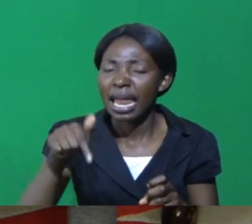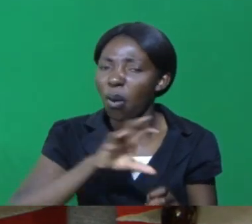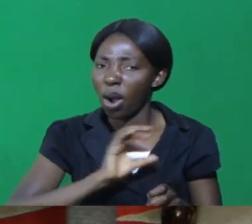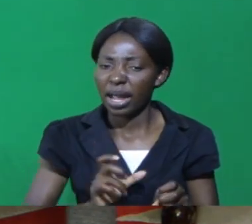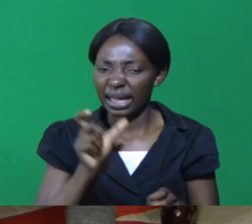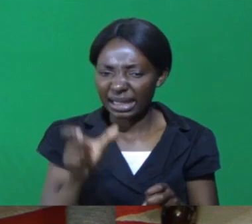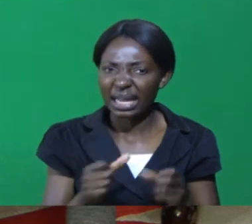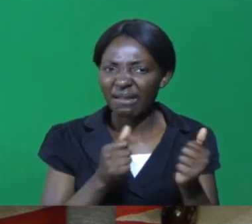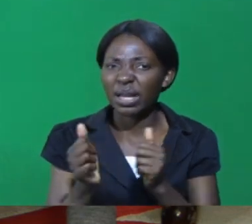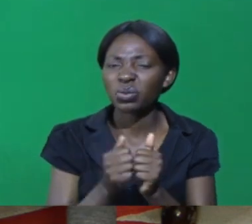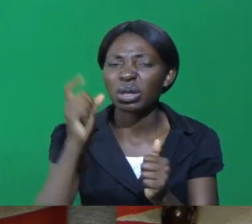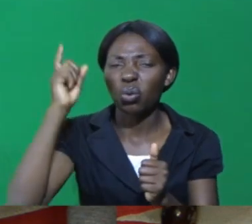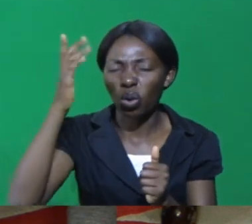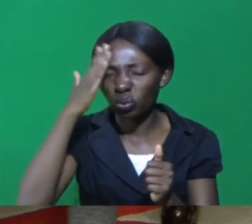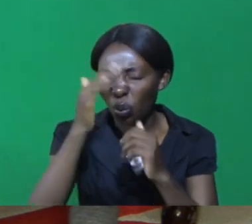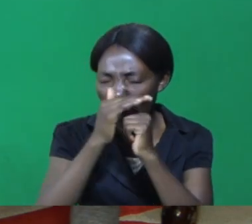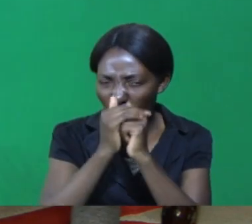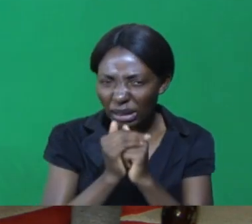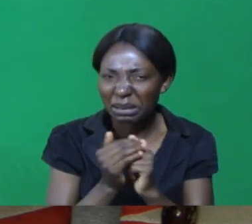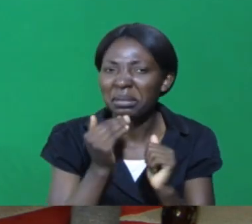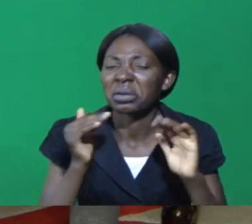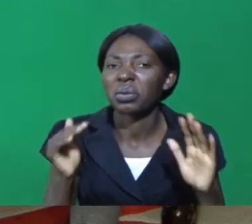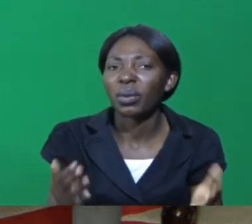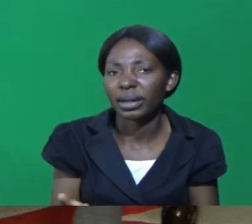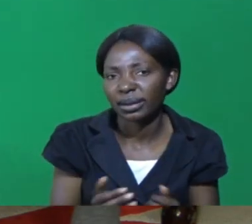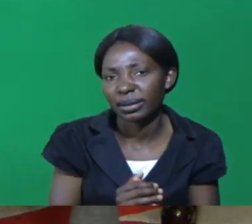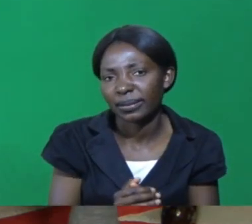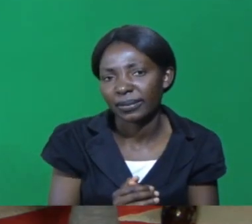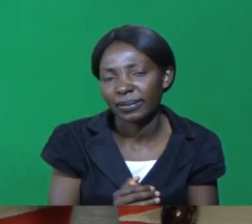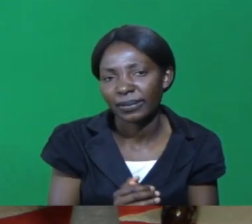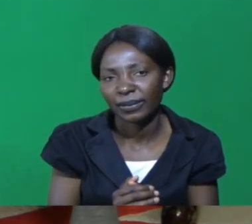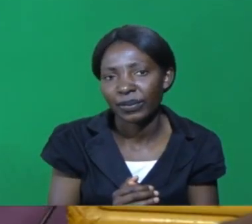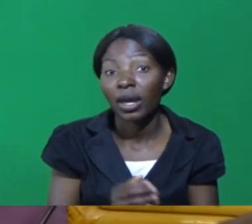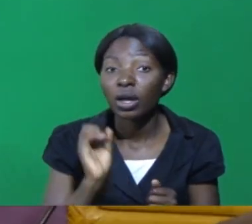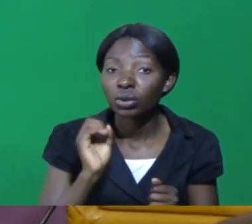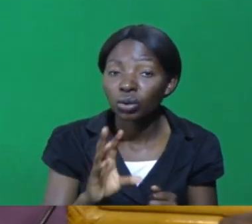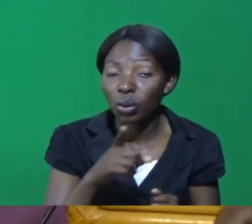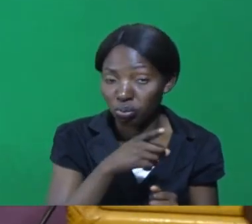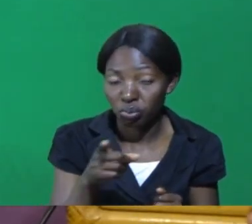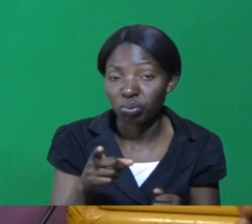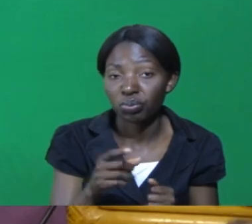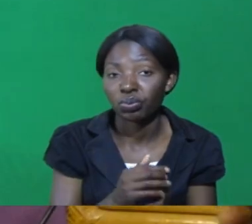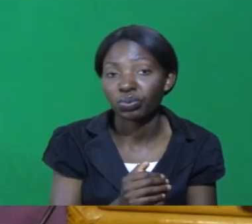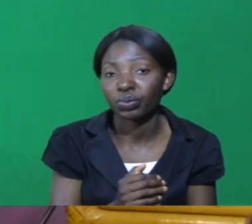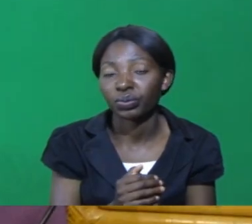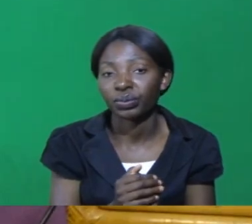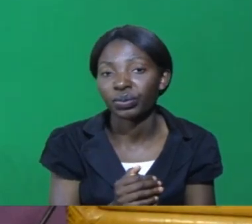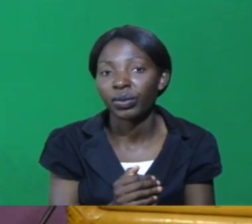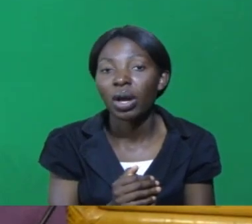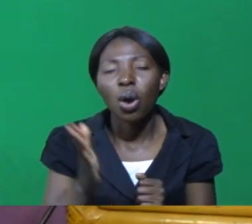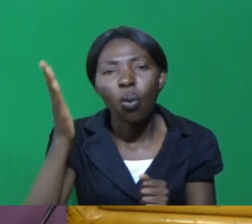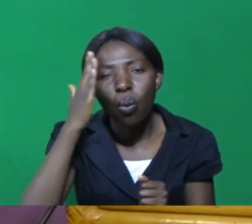wacho. Saka uKristu wacho unobva washaya kuti uri papi mani. Saka imimi vateereri,